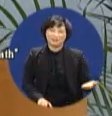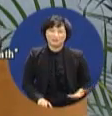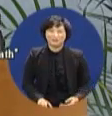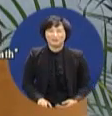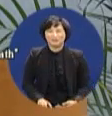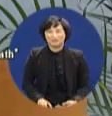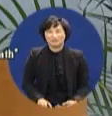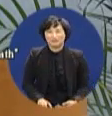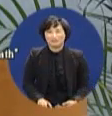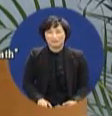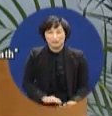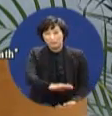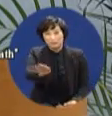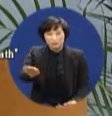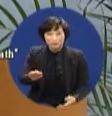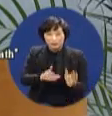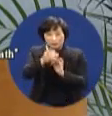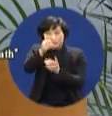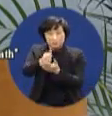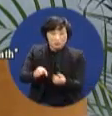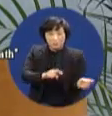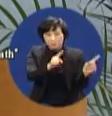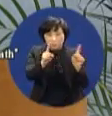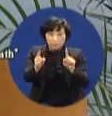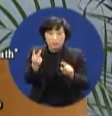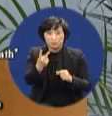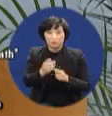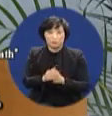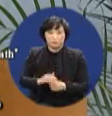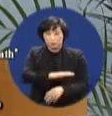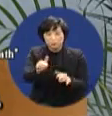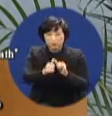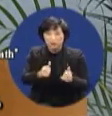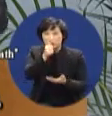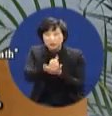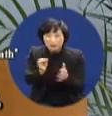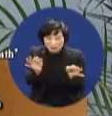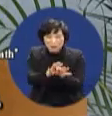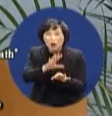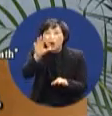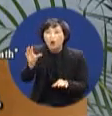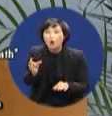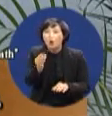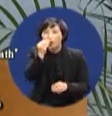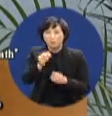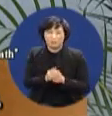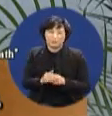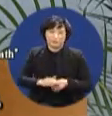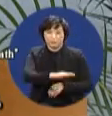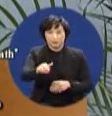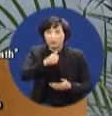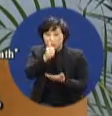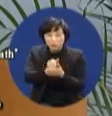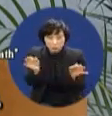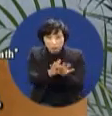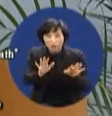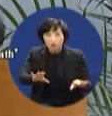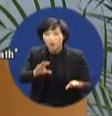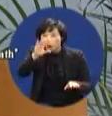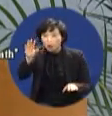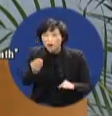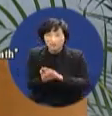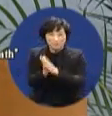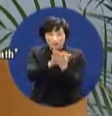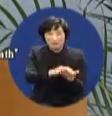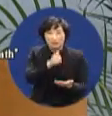우리는 예수 그리스도의 부활, 그리고 인간에게는 속죄요 거룩함이요, 우리가 속죄받고 거룩해졌다,